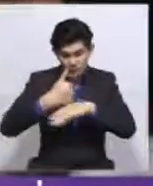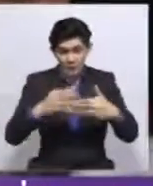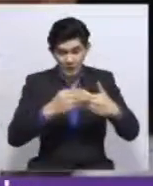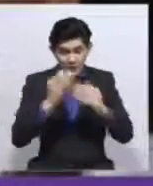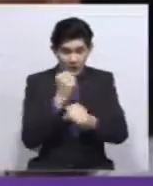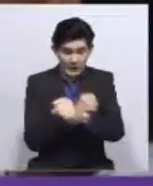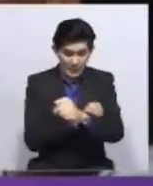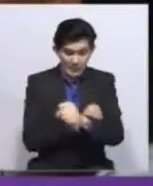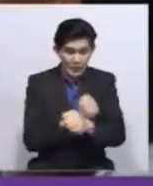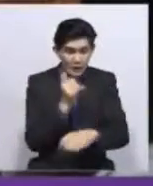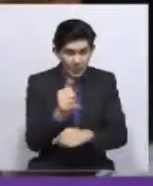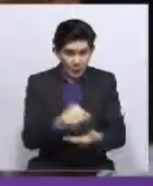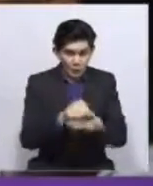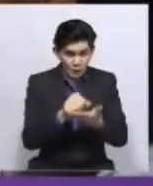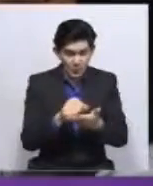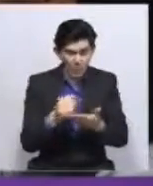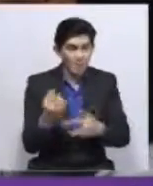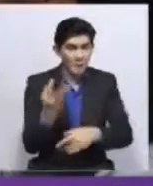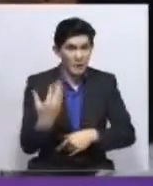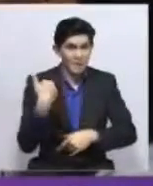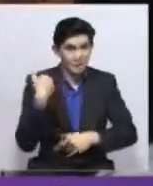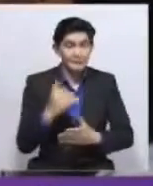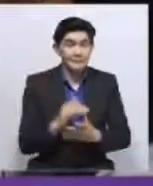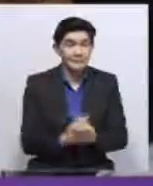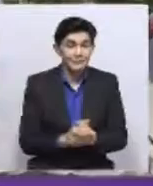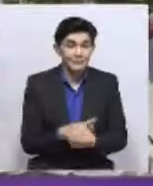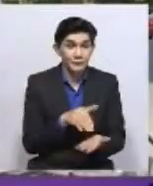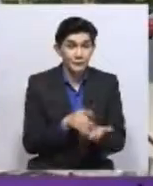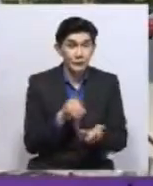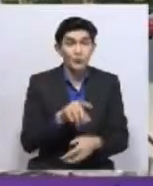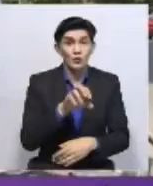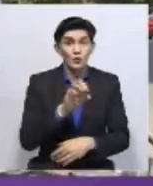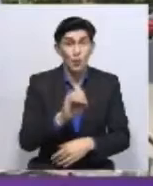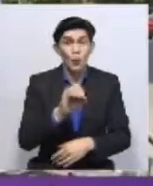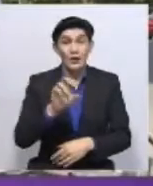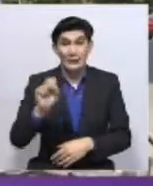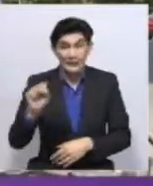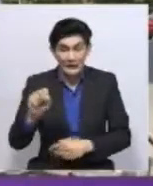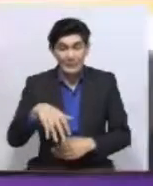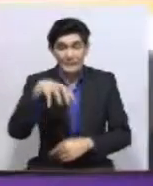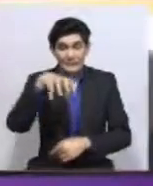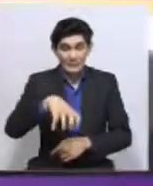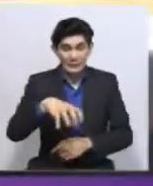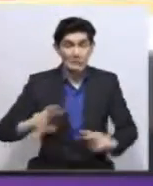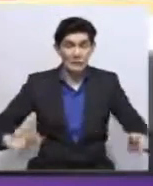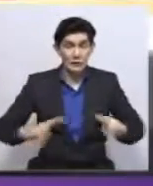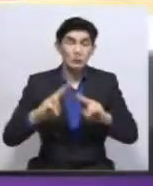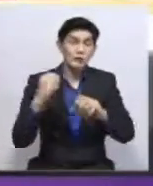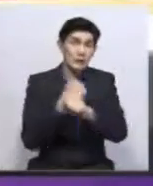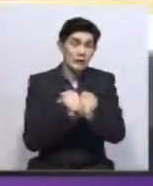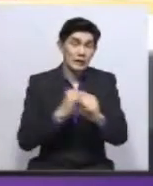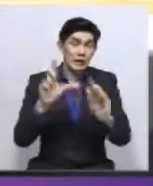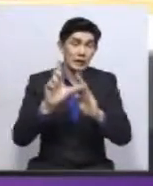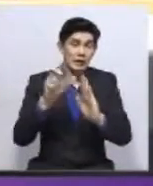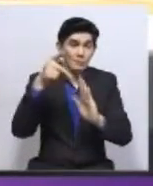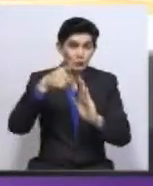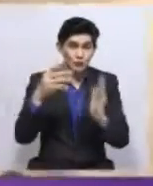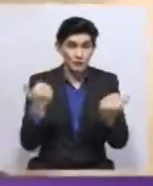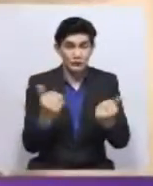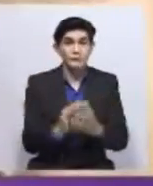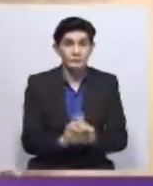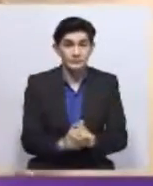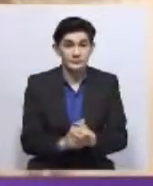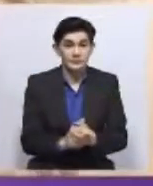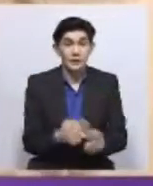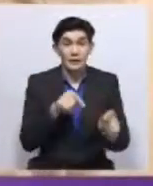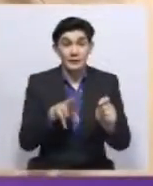าวพากันมารับบริการอย่างเนืองแน่นเช่นที่ศูนย์ OSS ภายในศูนย์ราชการกระทรวงแรงงานจังหวัดลำพูนที่ตำบลบ้านกล